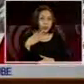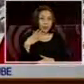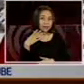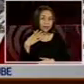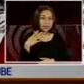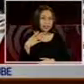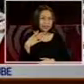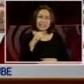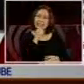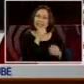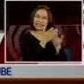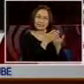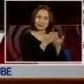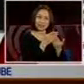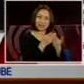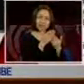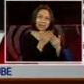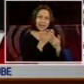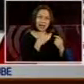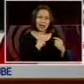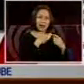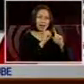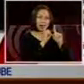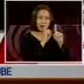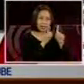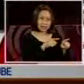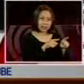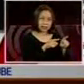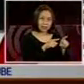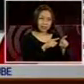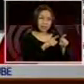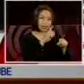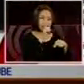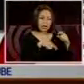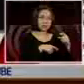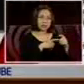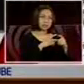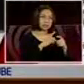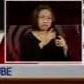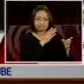it's not as simple as that. I mean, the answer, I cannot just directly answer that.